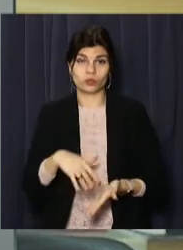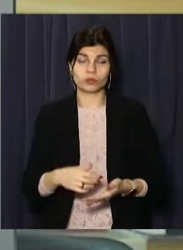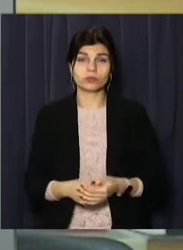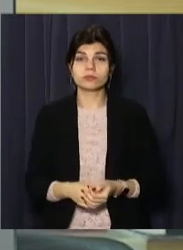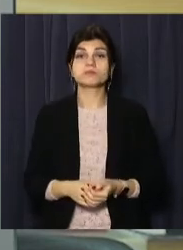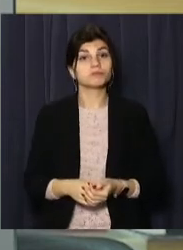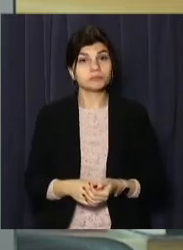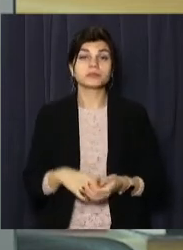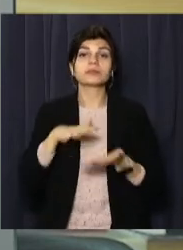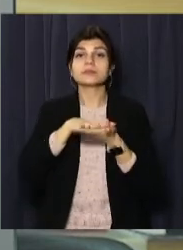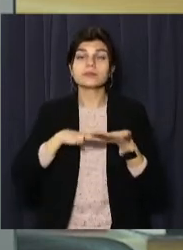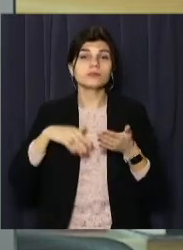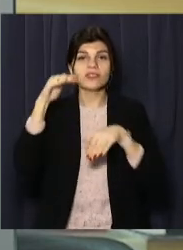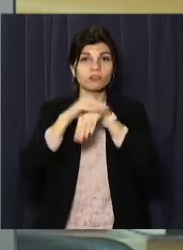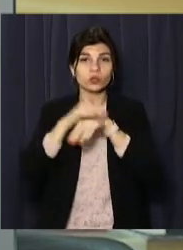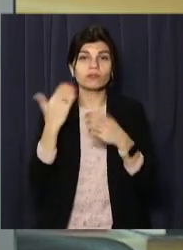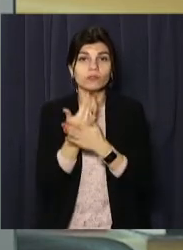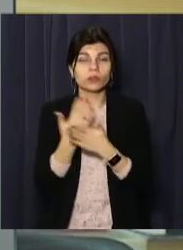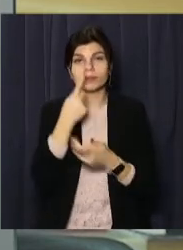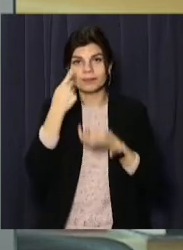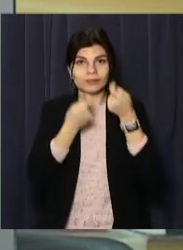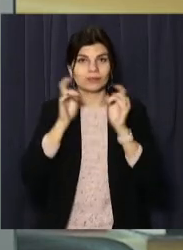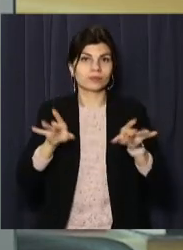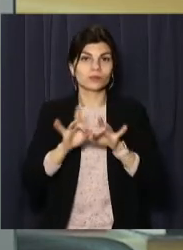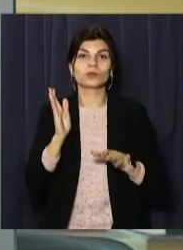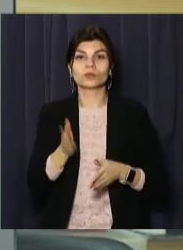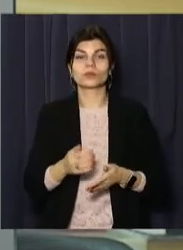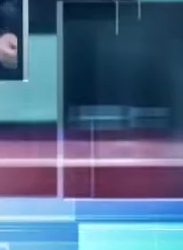про гори гуртожиток дивіться у вечірньому випуску новин.